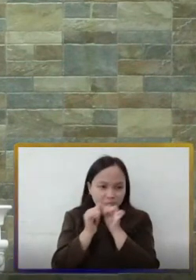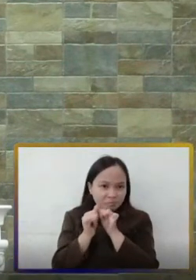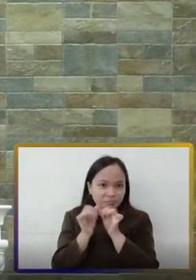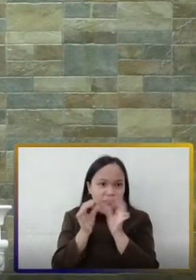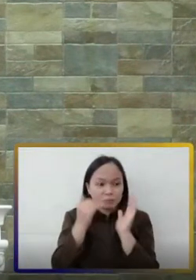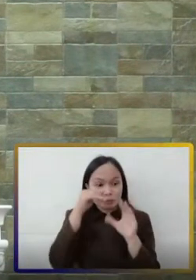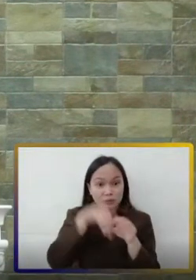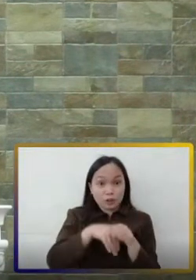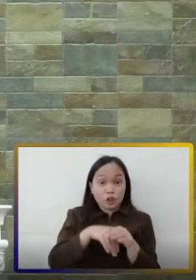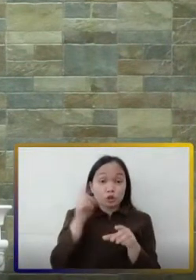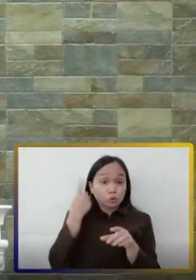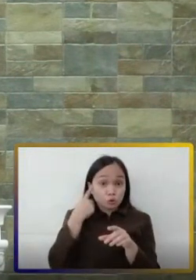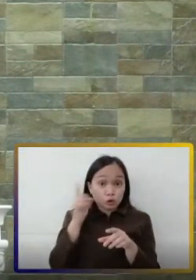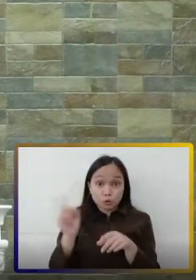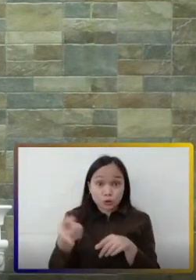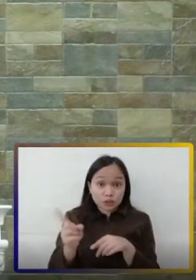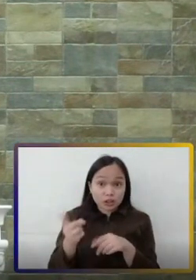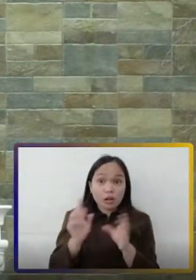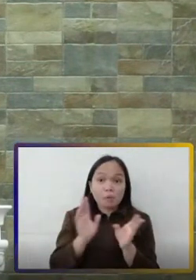para yumaman